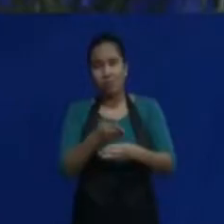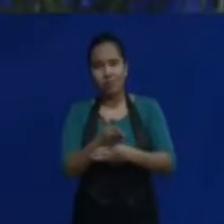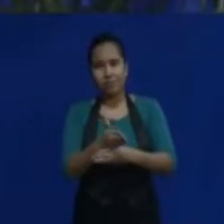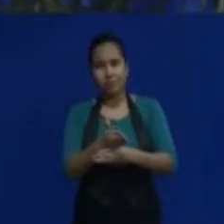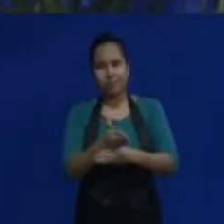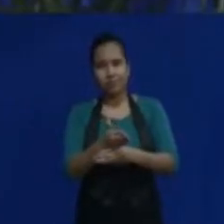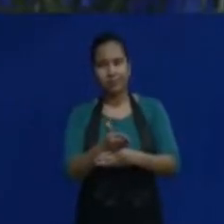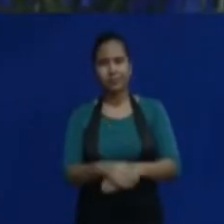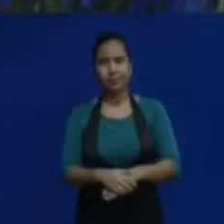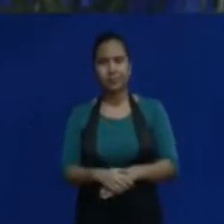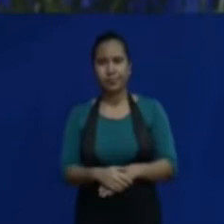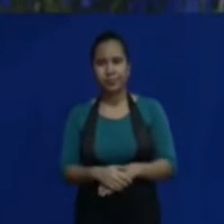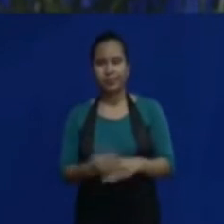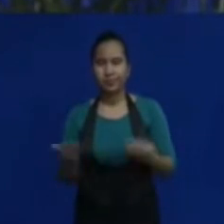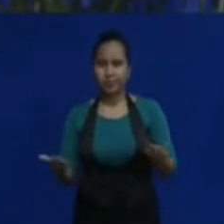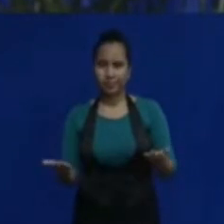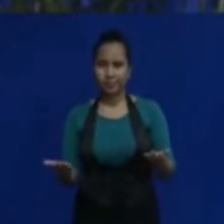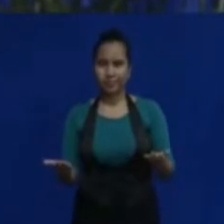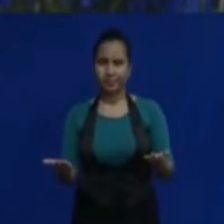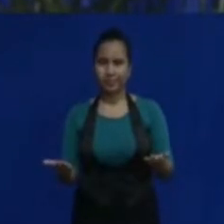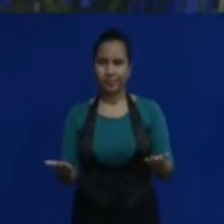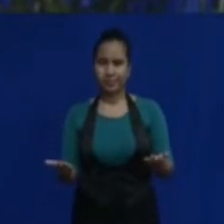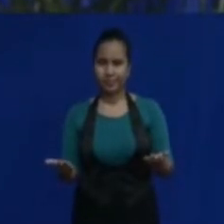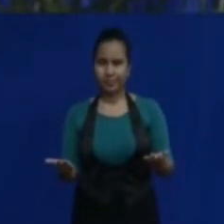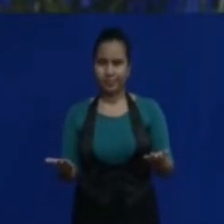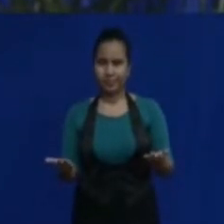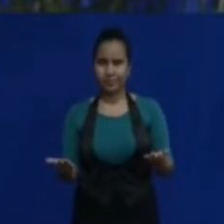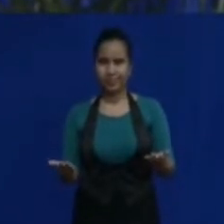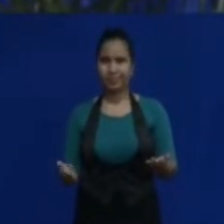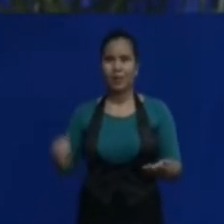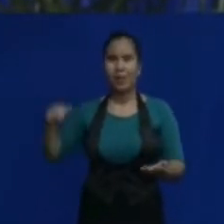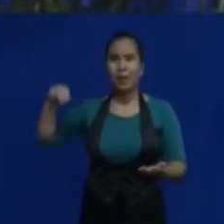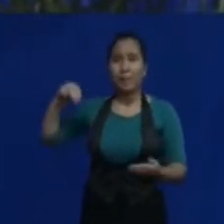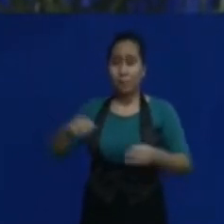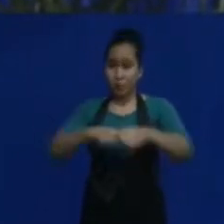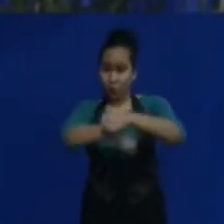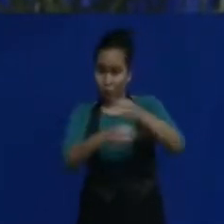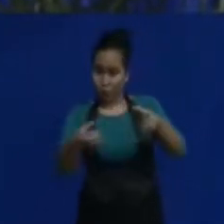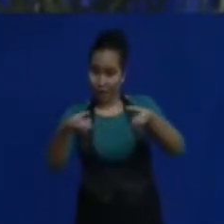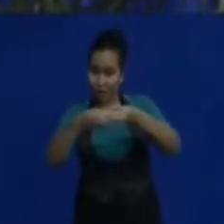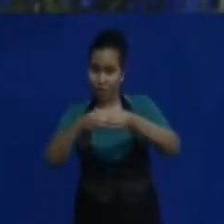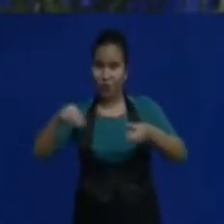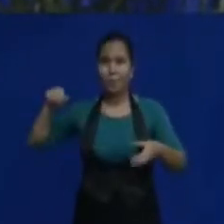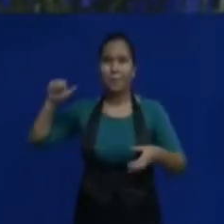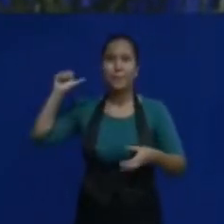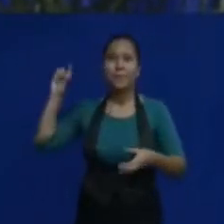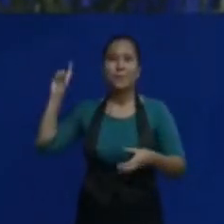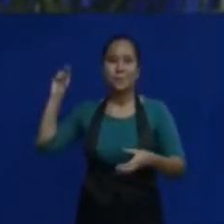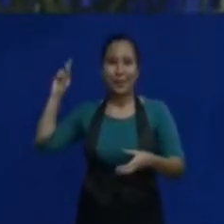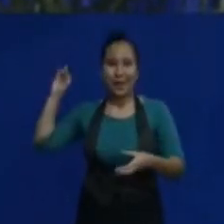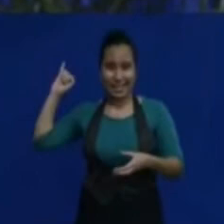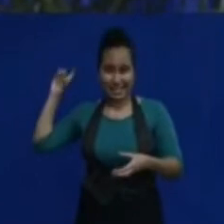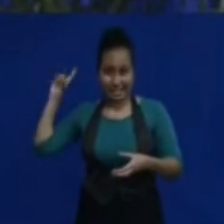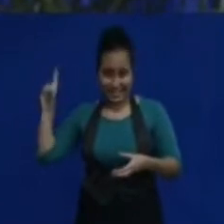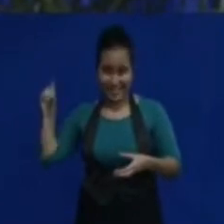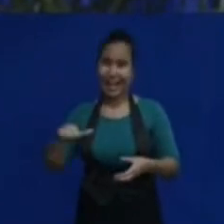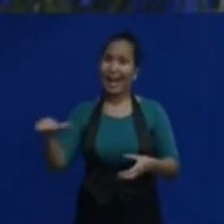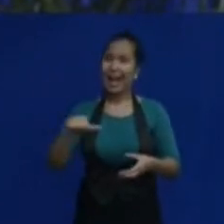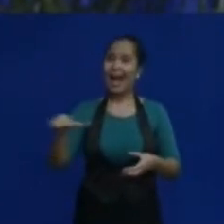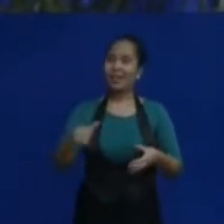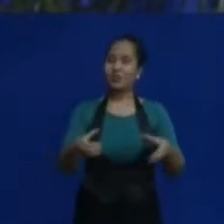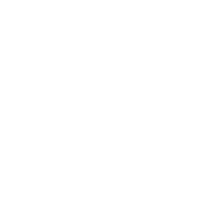En Bet Your Life, dat Real Madrid en andere geweldige wereldploegen